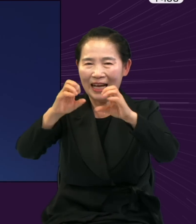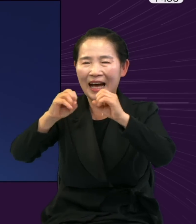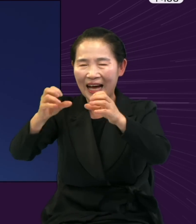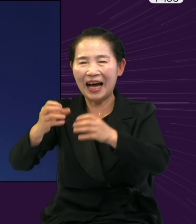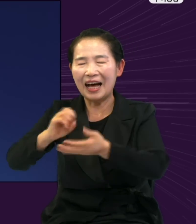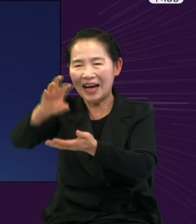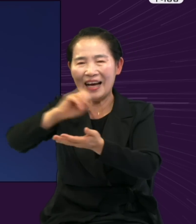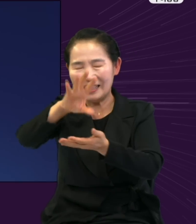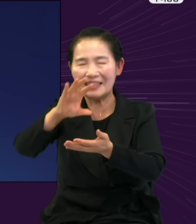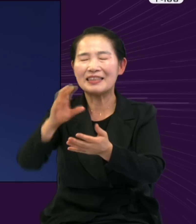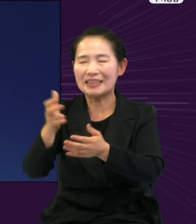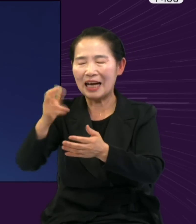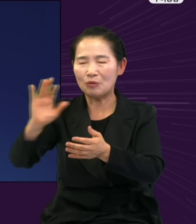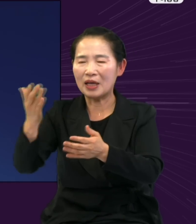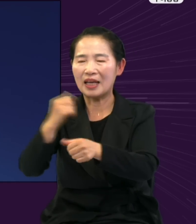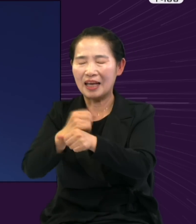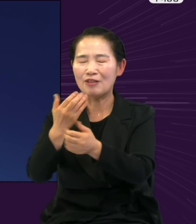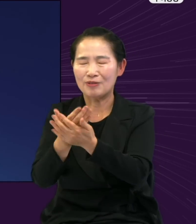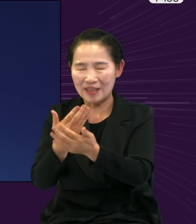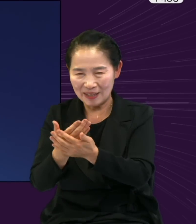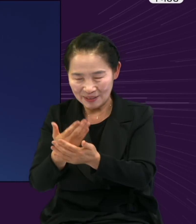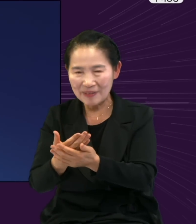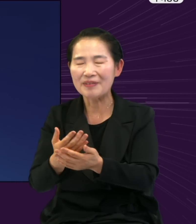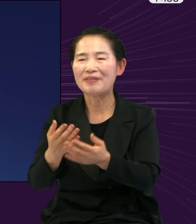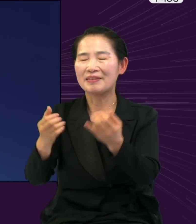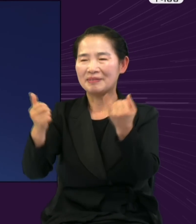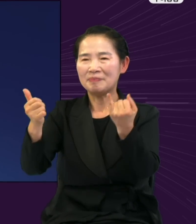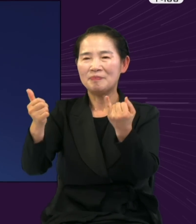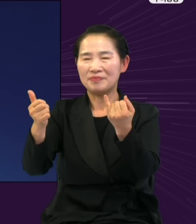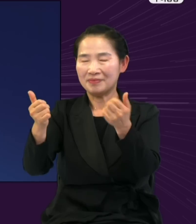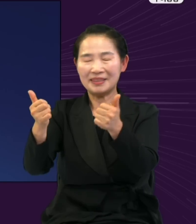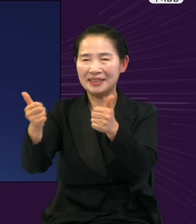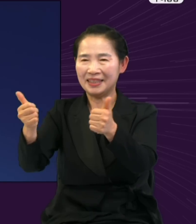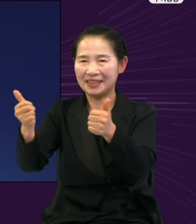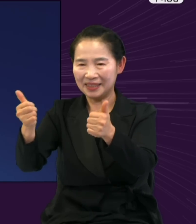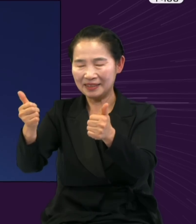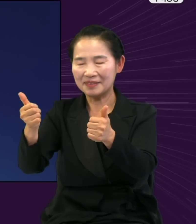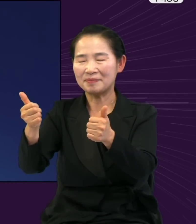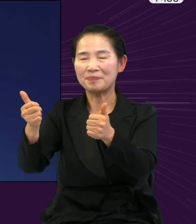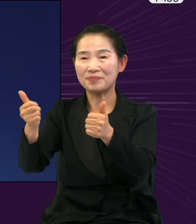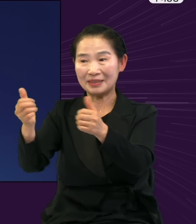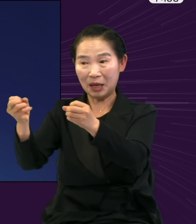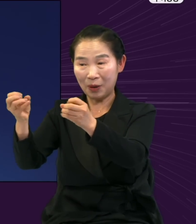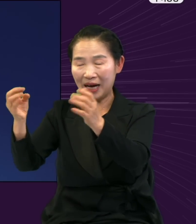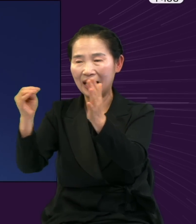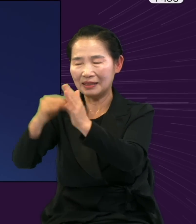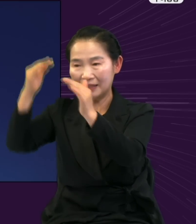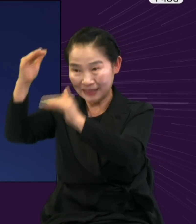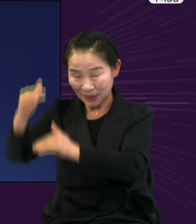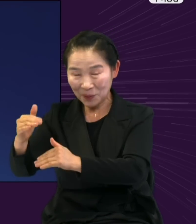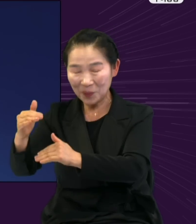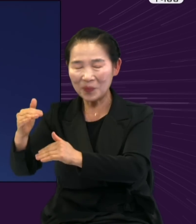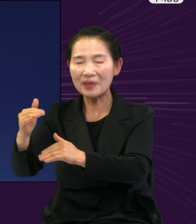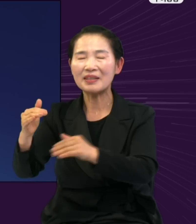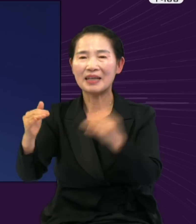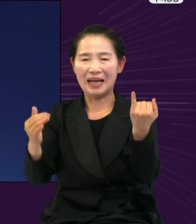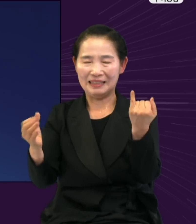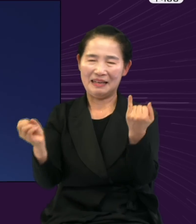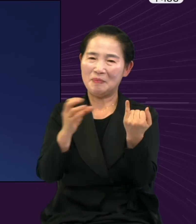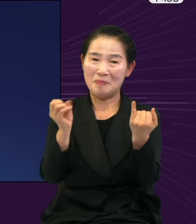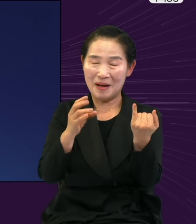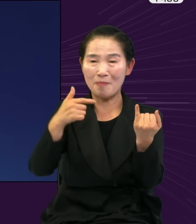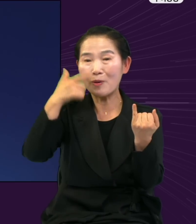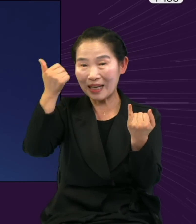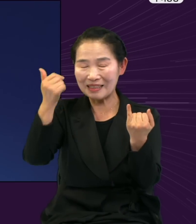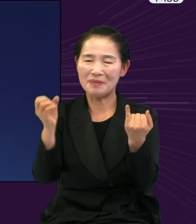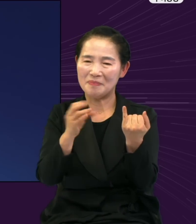가브리엘 목사님이 제 눈을 쳐다보면서 이렇게 말씀하시는 거예요. 당신 남편이 죽은 것 같습니까? 아니요. 여전히